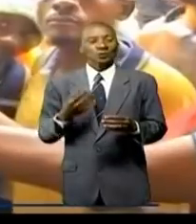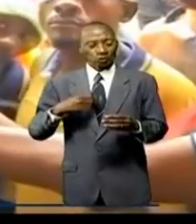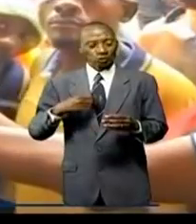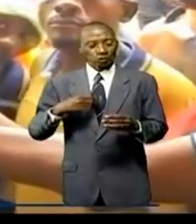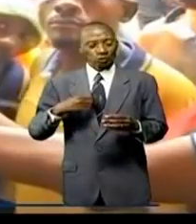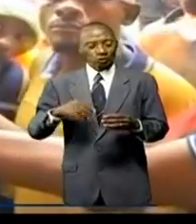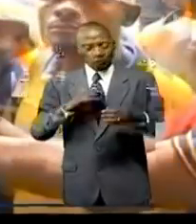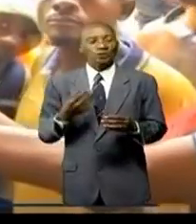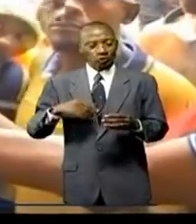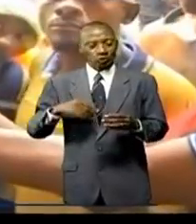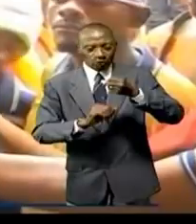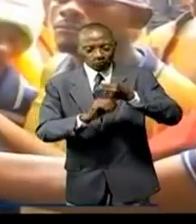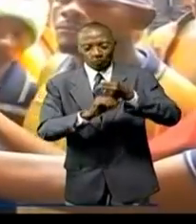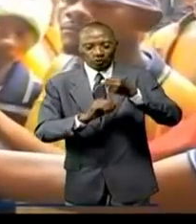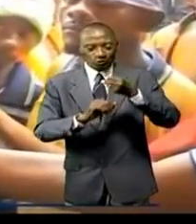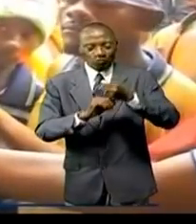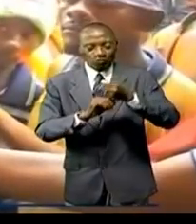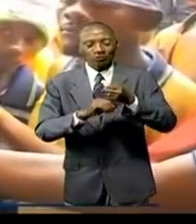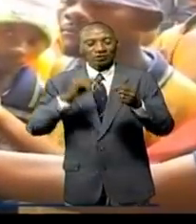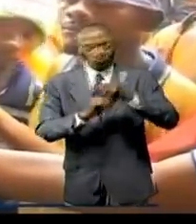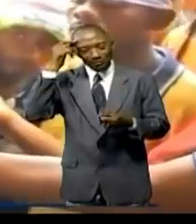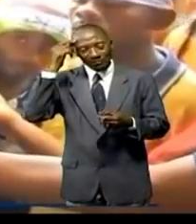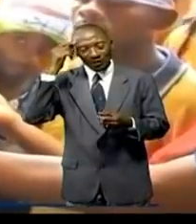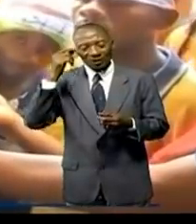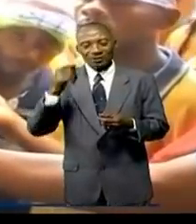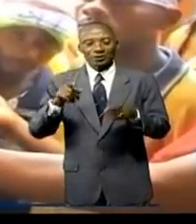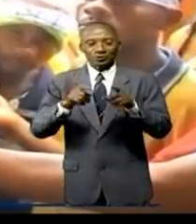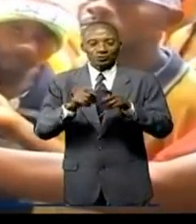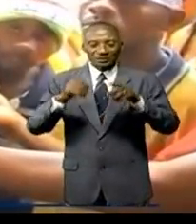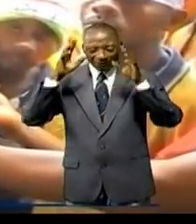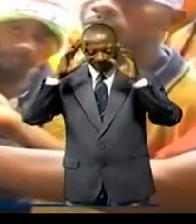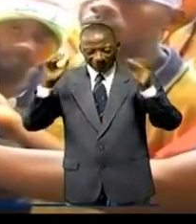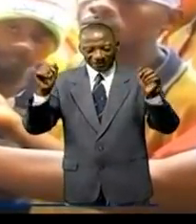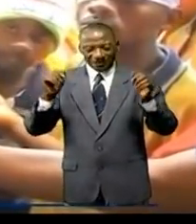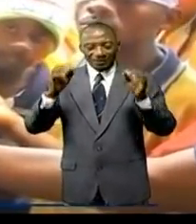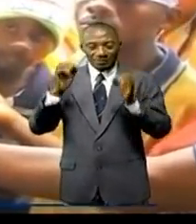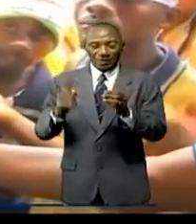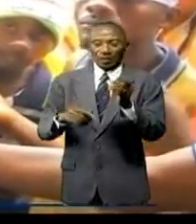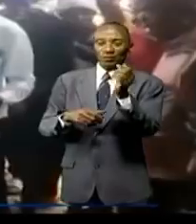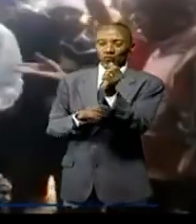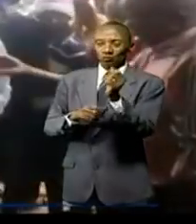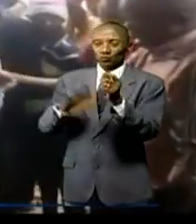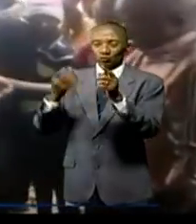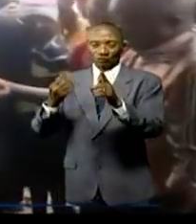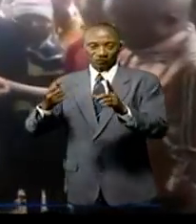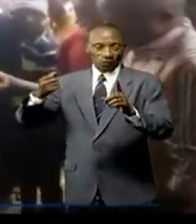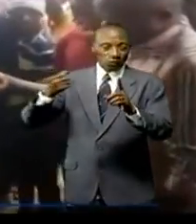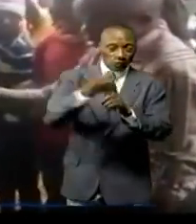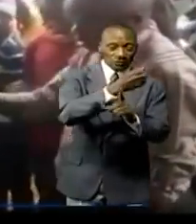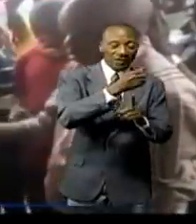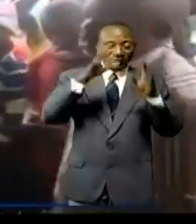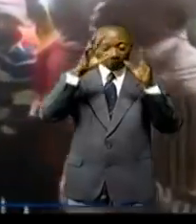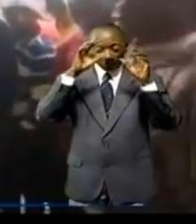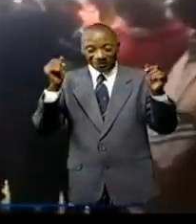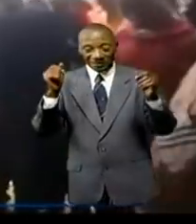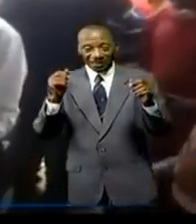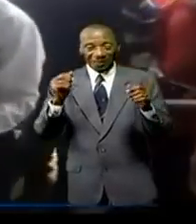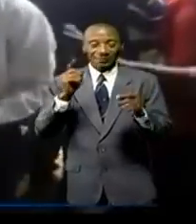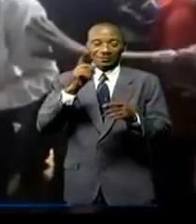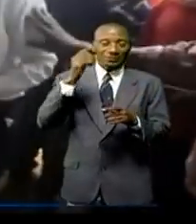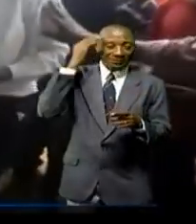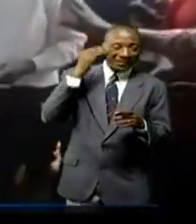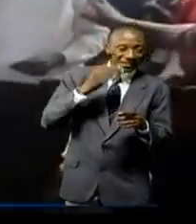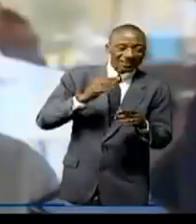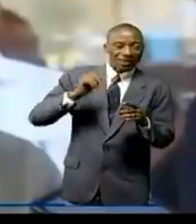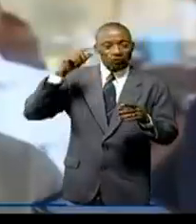jamais tendant à construire les pouvoirs des souverains primaires. Le gouverneur intérimaire d'Imaniema,